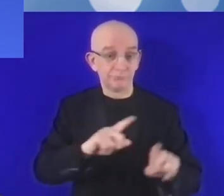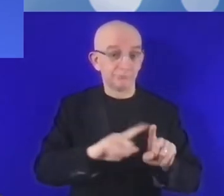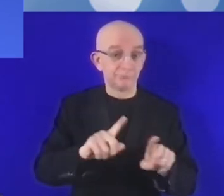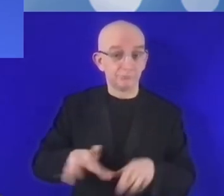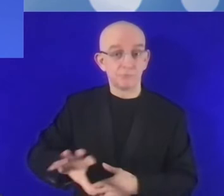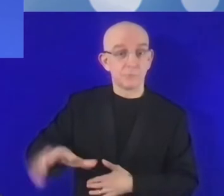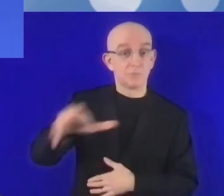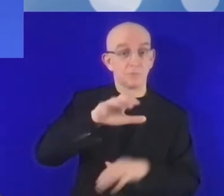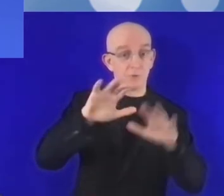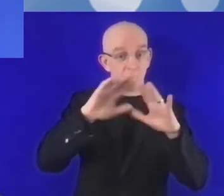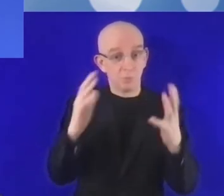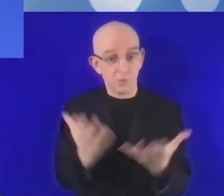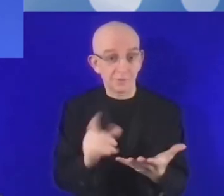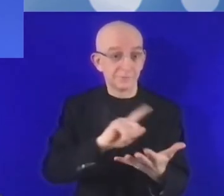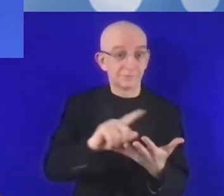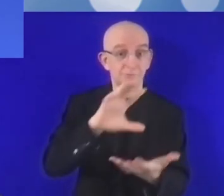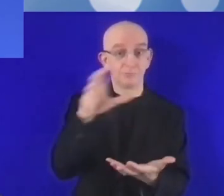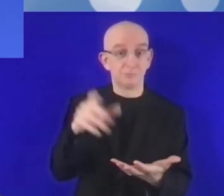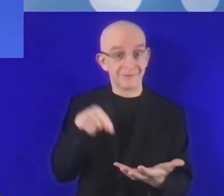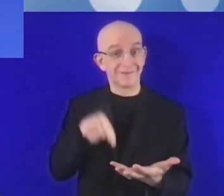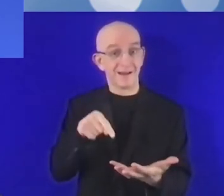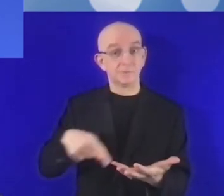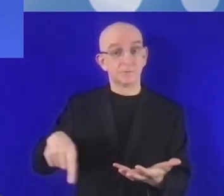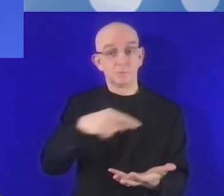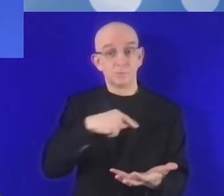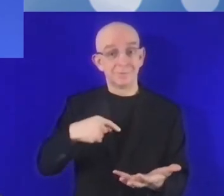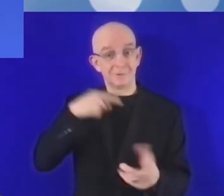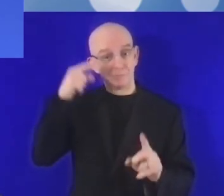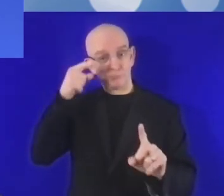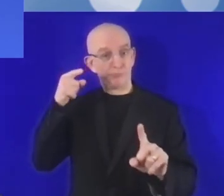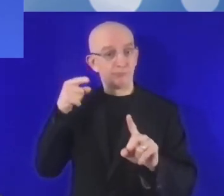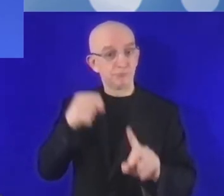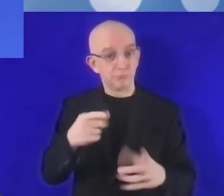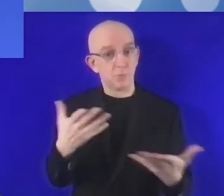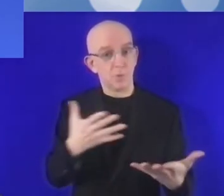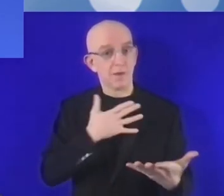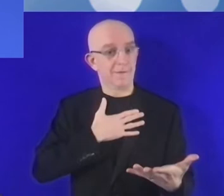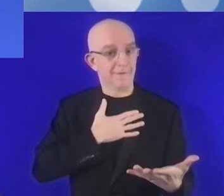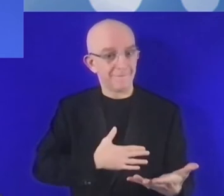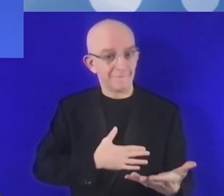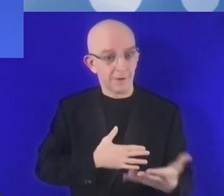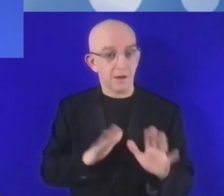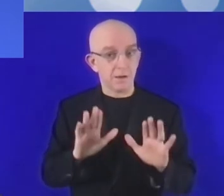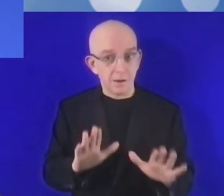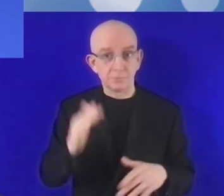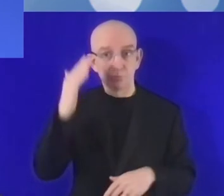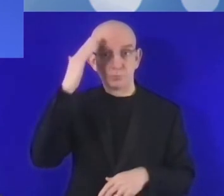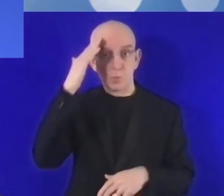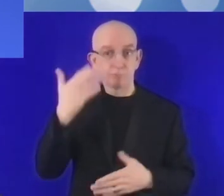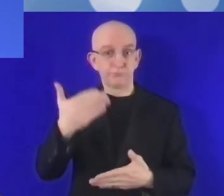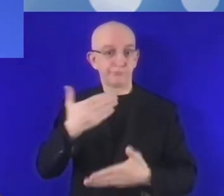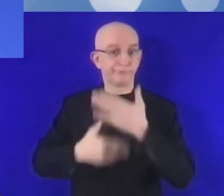format hybride, mais nous avons beaucoup de gens sur place et c'est une grande joie et un grand motif de fierté pour